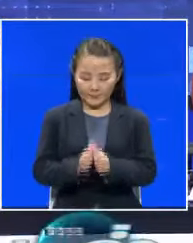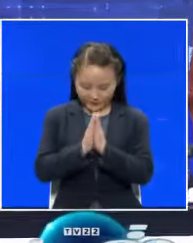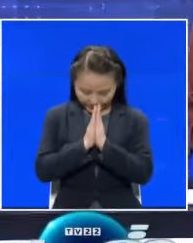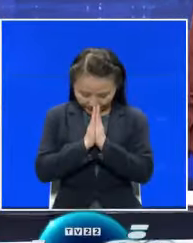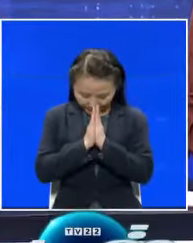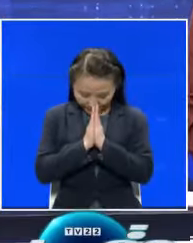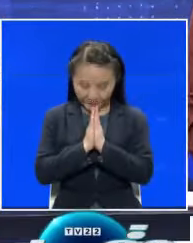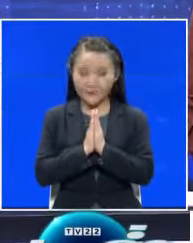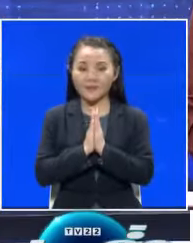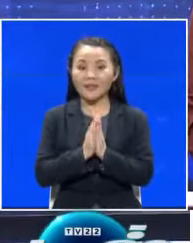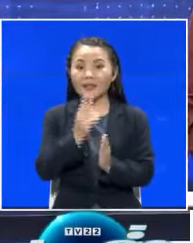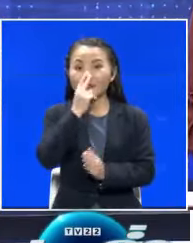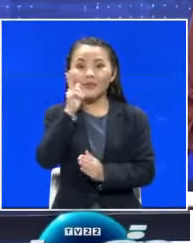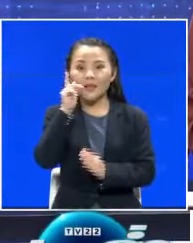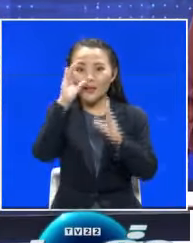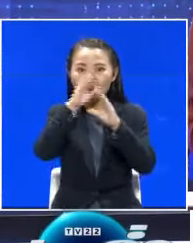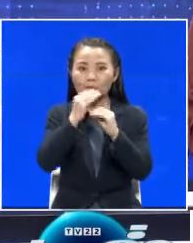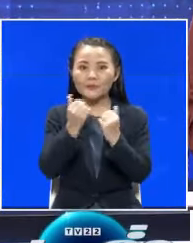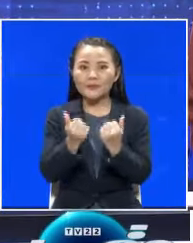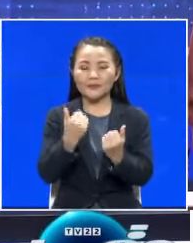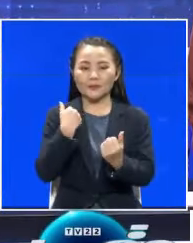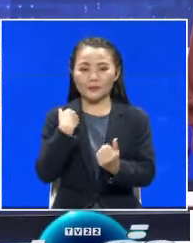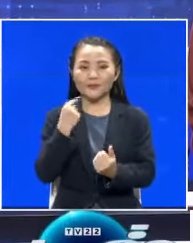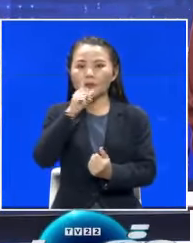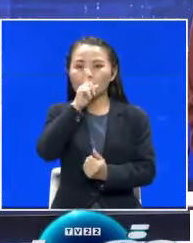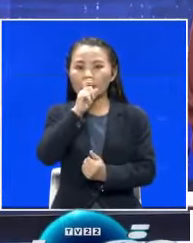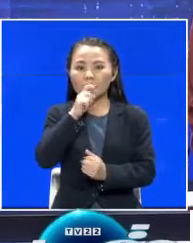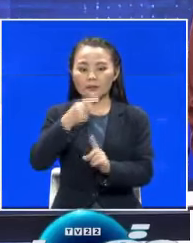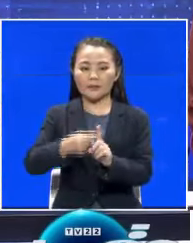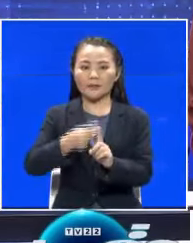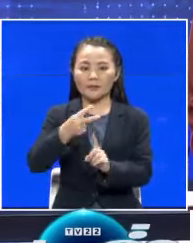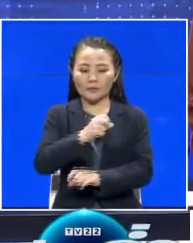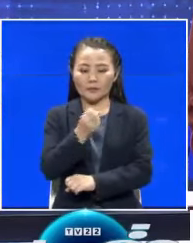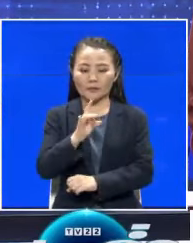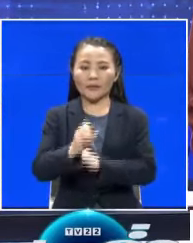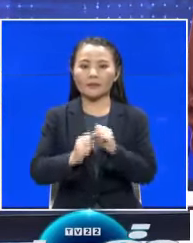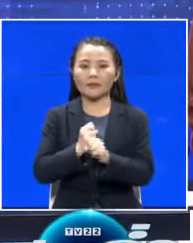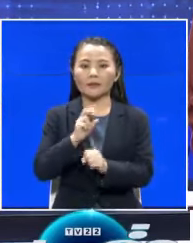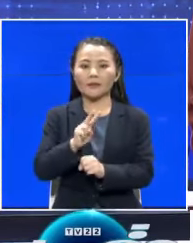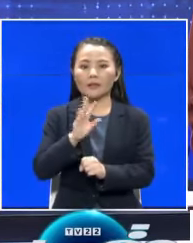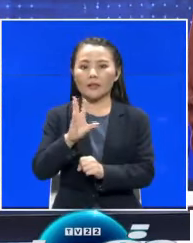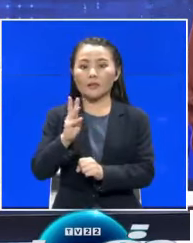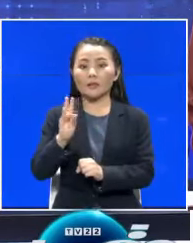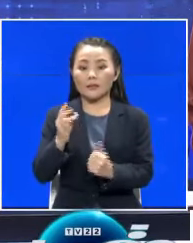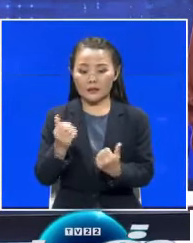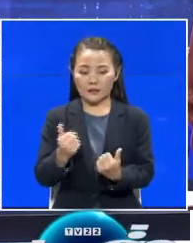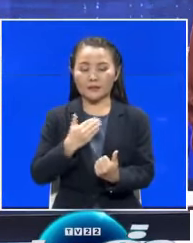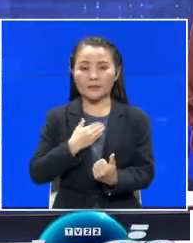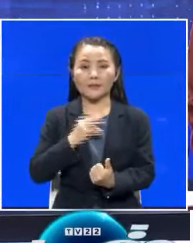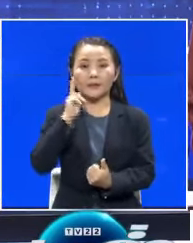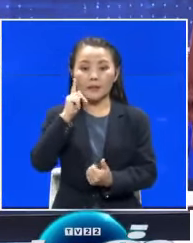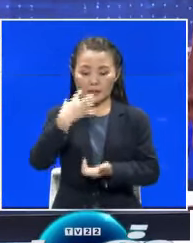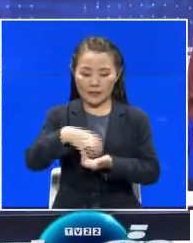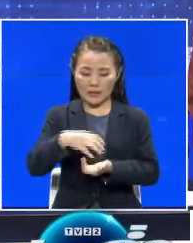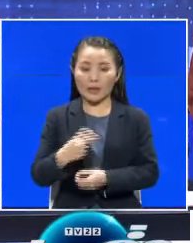วัสดีค่ะ สวัสดีค่ะได้เวลาข่าวค่ำเนชั่นนะคะวันนี้พบกันวันอาทิตย์ที่18กุมภาพันธ์2567ค่ะอยู่ด้วยกันกับดิฉันแนช